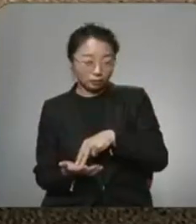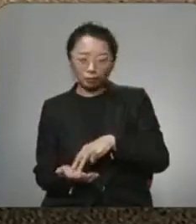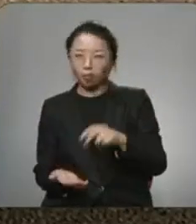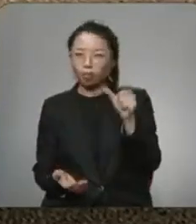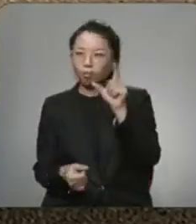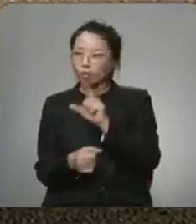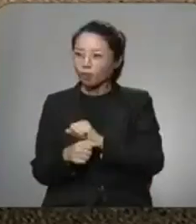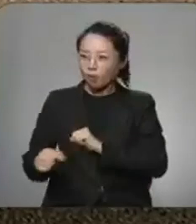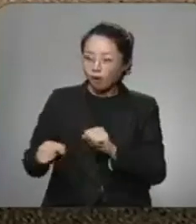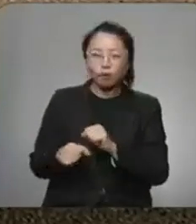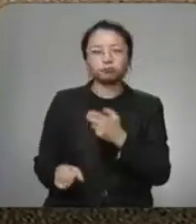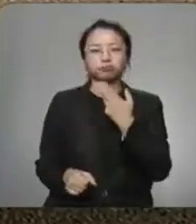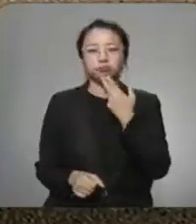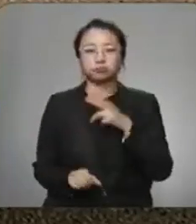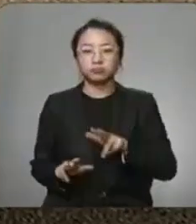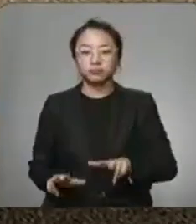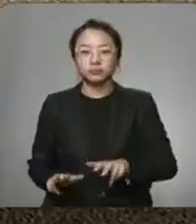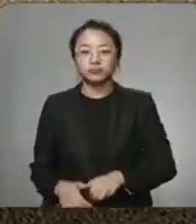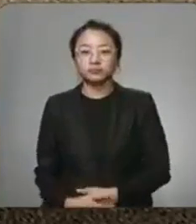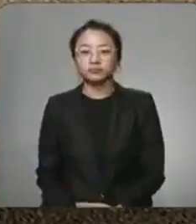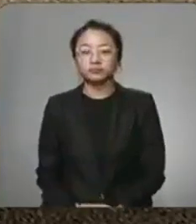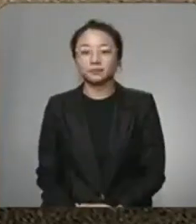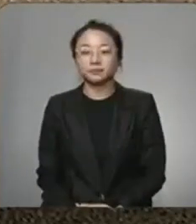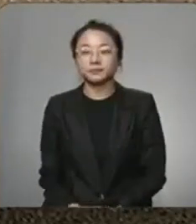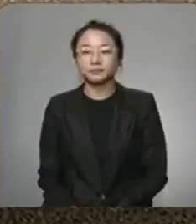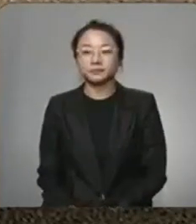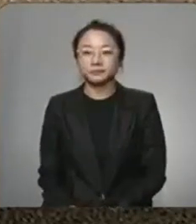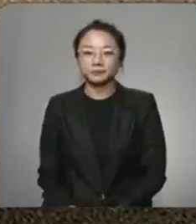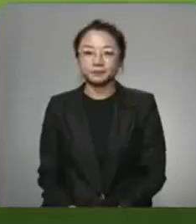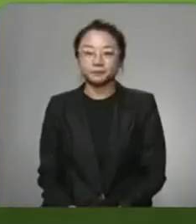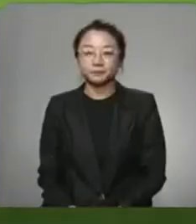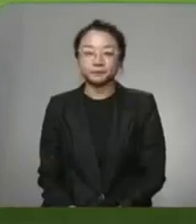움직임을 보이지 않고 있습니다. 강탁균 기자입니다.